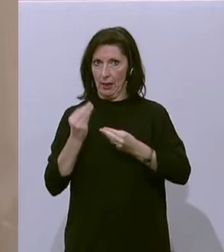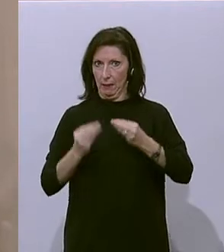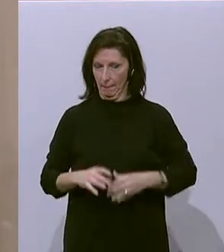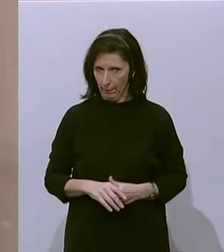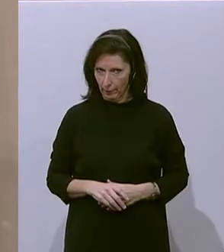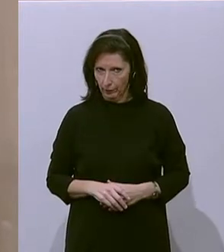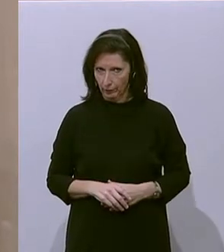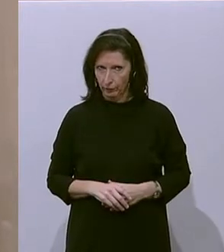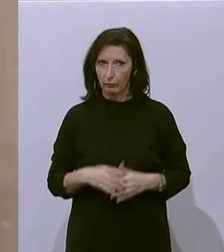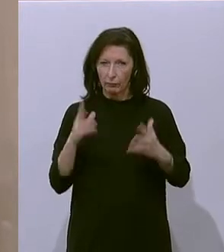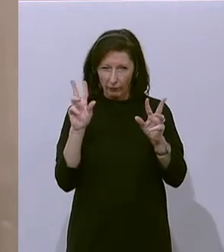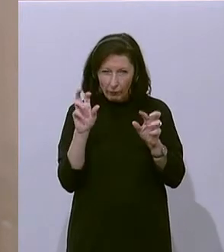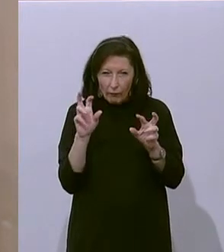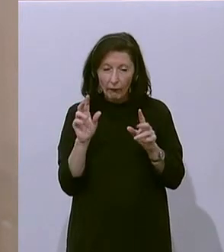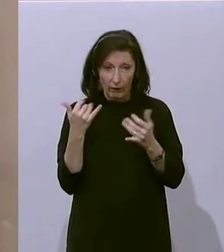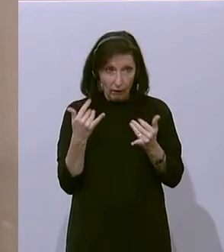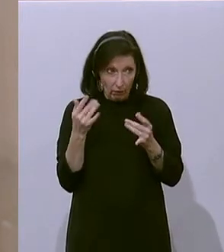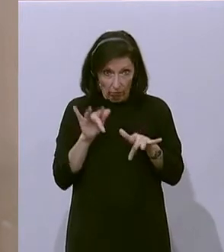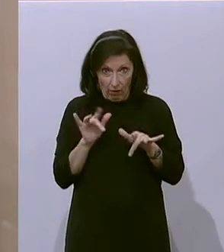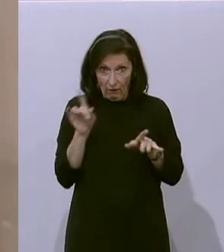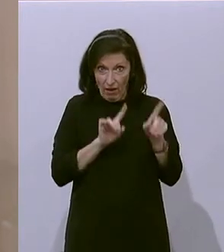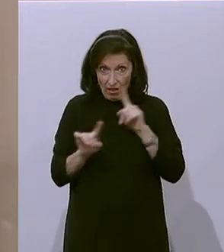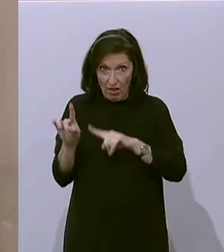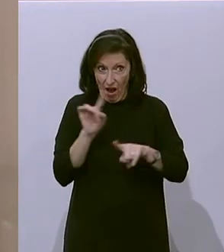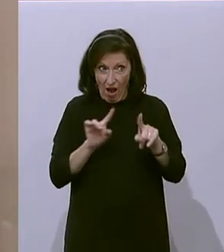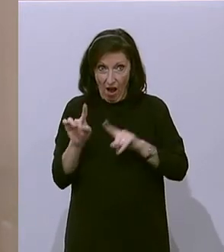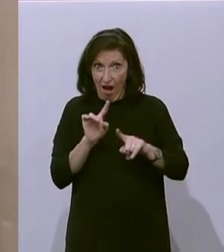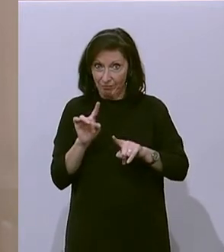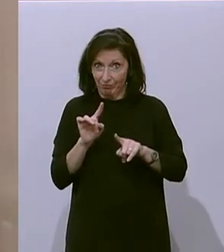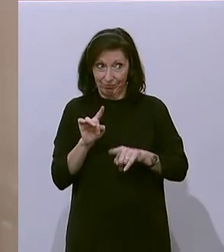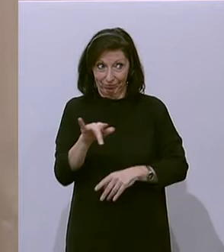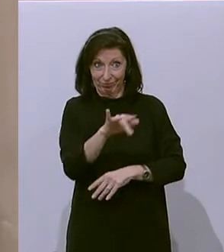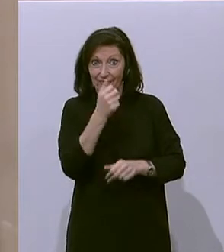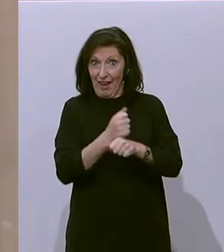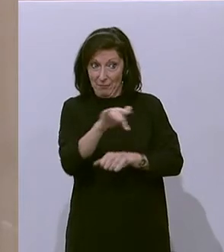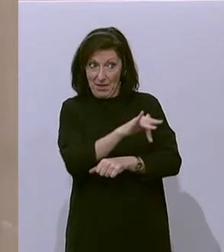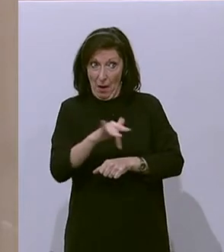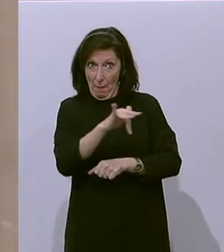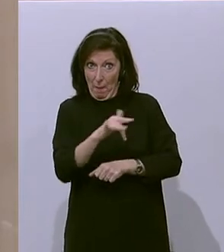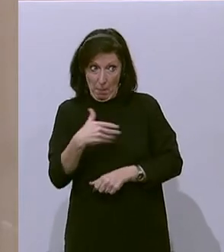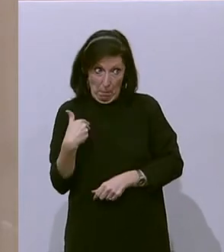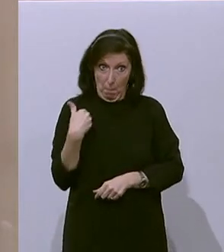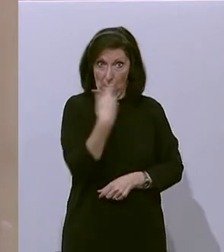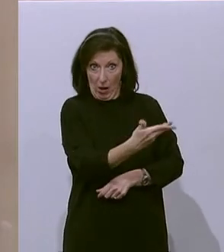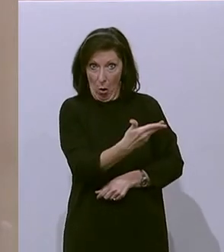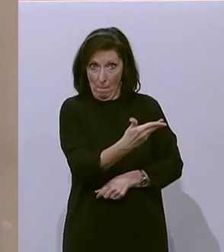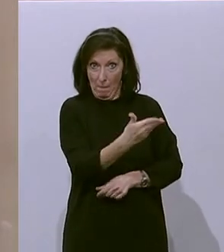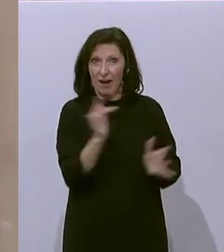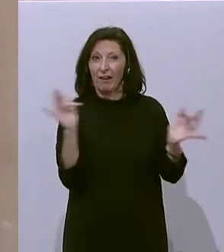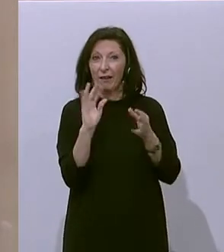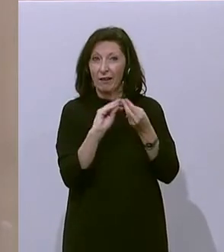formuliert geht es um den Verdacht Postenvergabe gegen Casinolizenzen. Ein